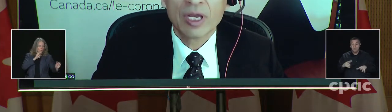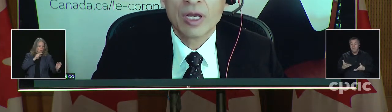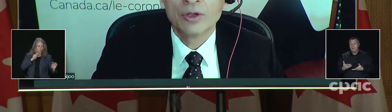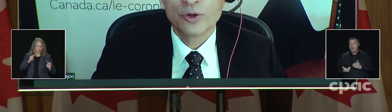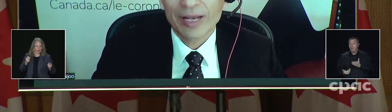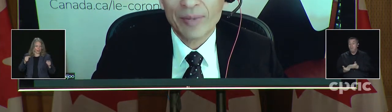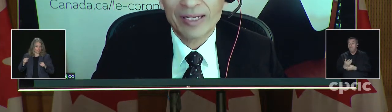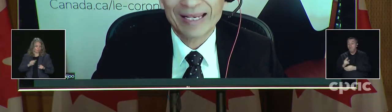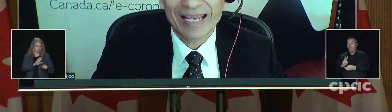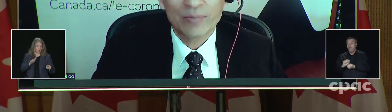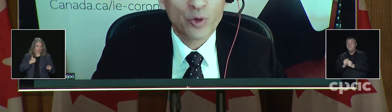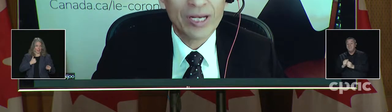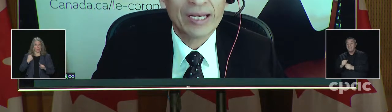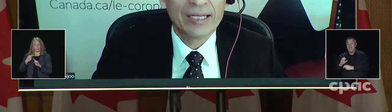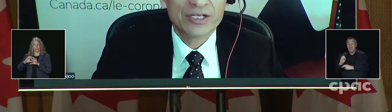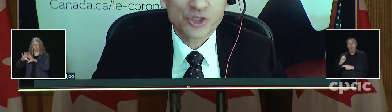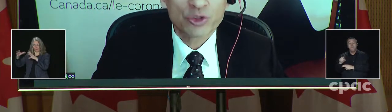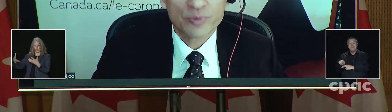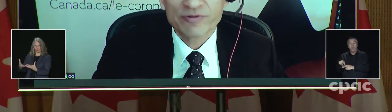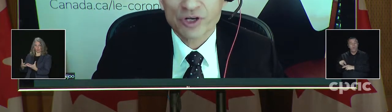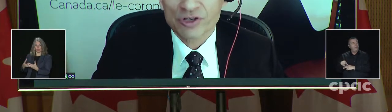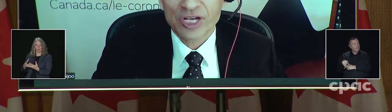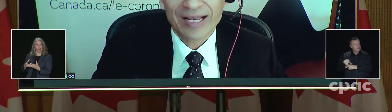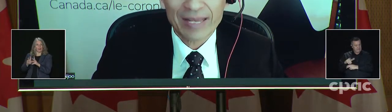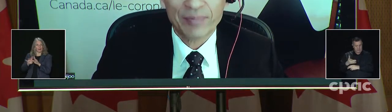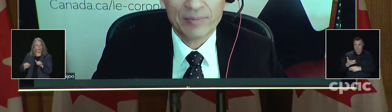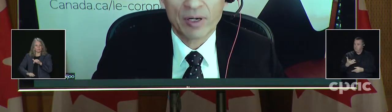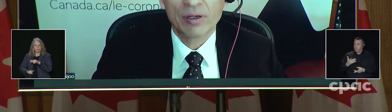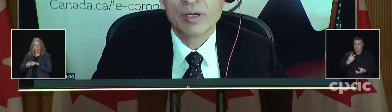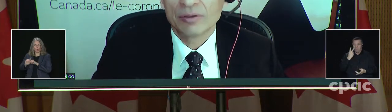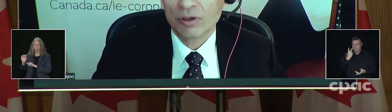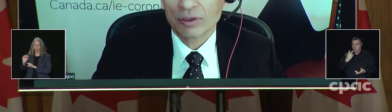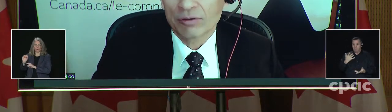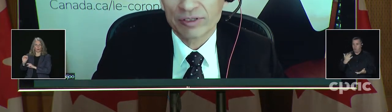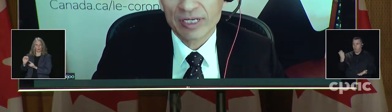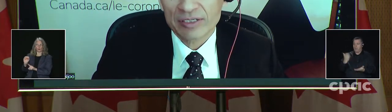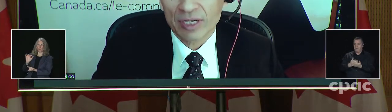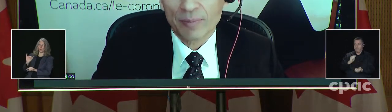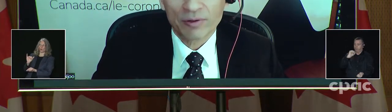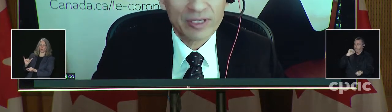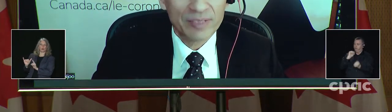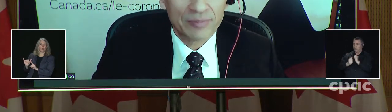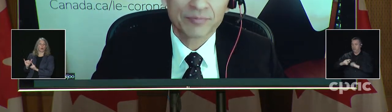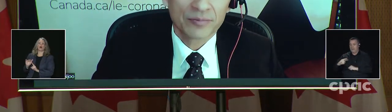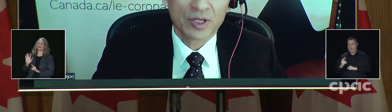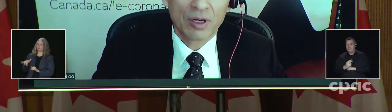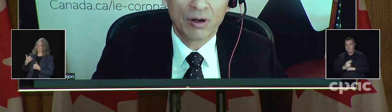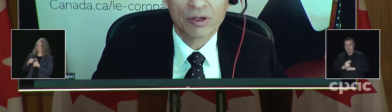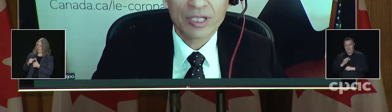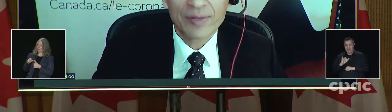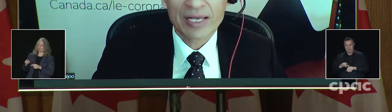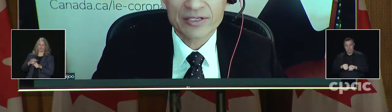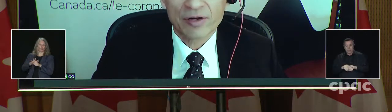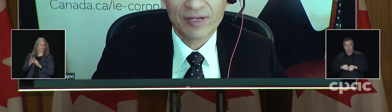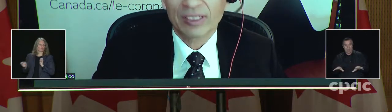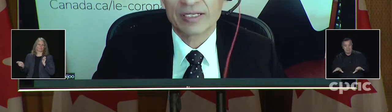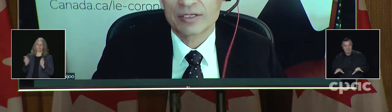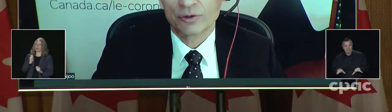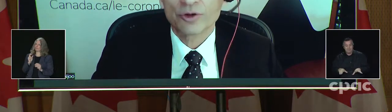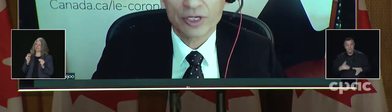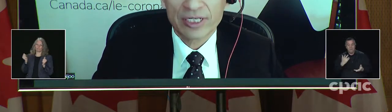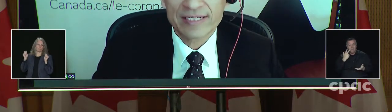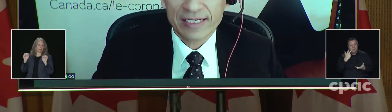Omicron nous rappelle à quel point les choses peuvent changer rapidement dans le contexte de la pandémie. En collaboration avec